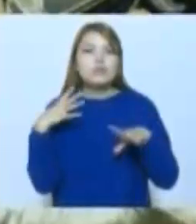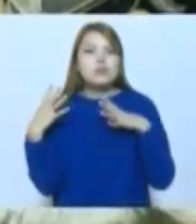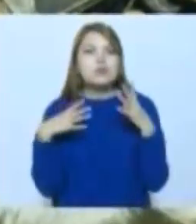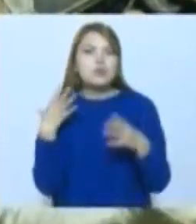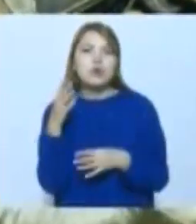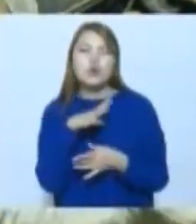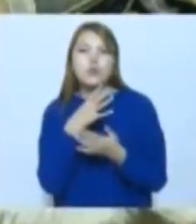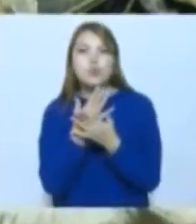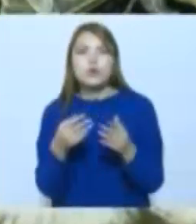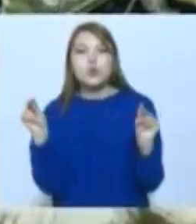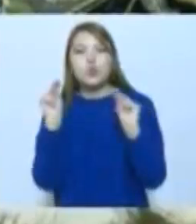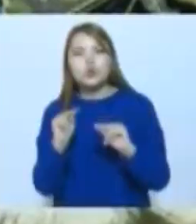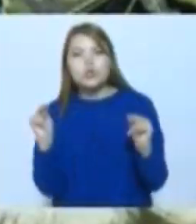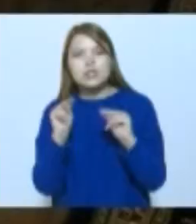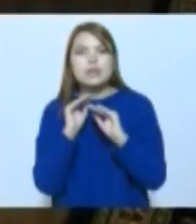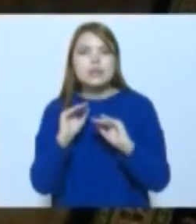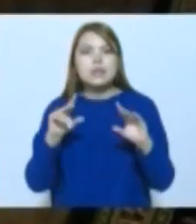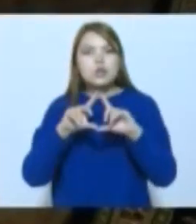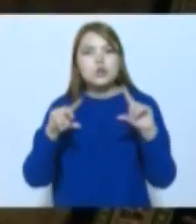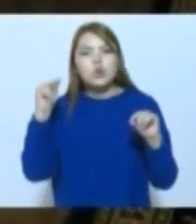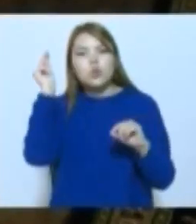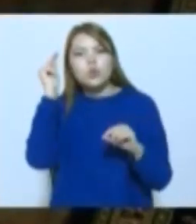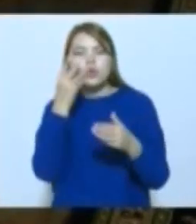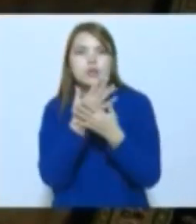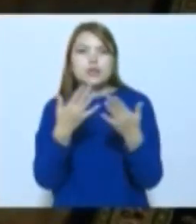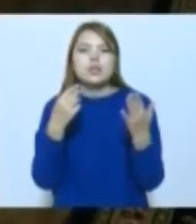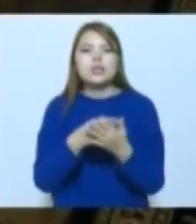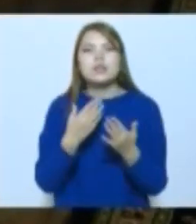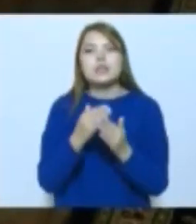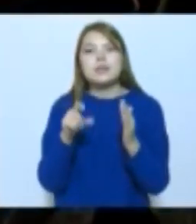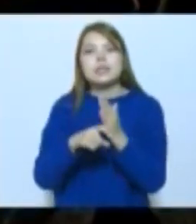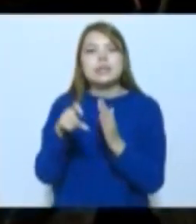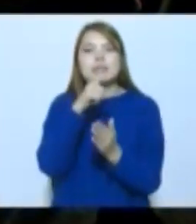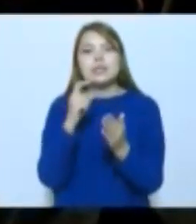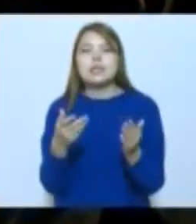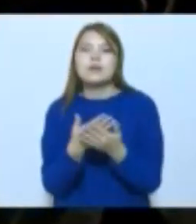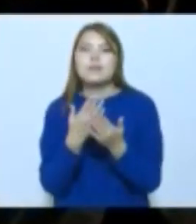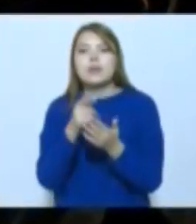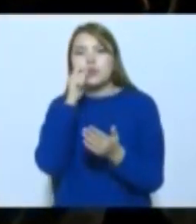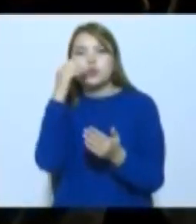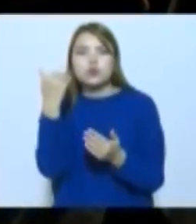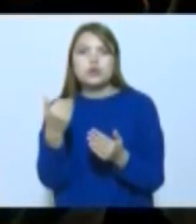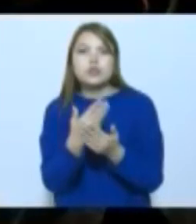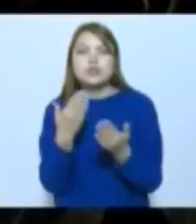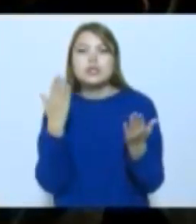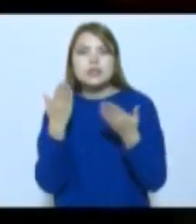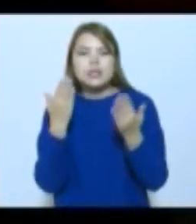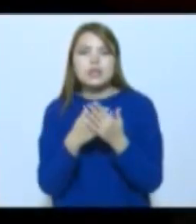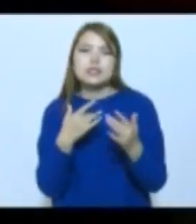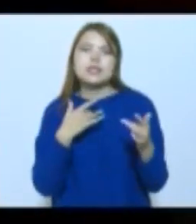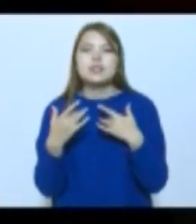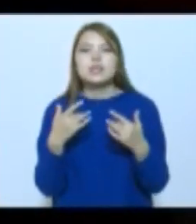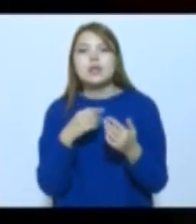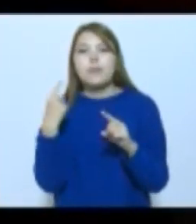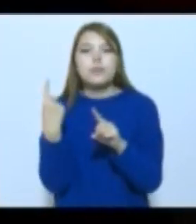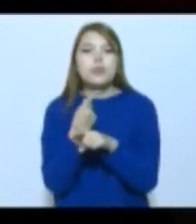Білім ордасының ұстаздары мен оқушылары Мұқағали Мақатаевтың Қос қарлығаш повесінің желісі бойынша дайындалған қойылымды мектеп сахнасында